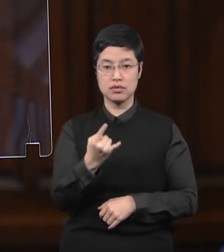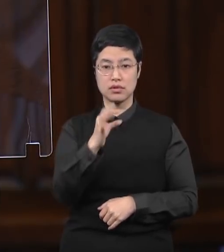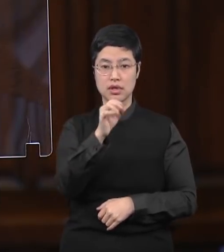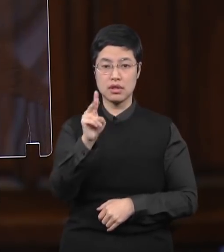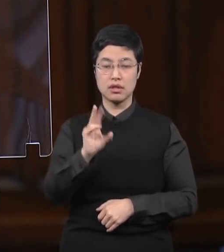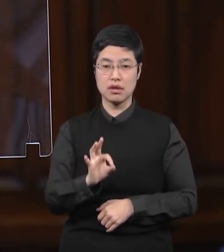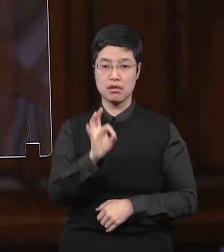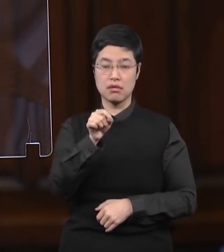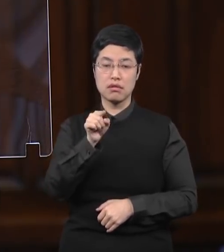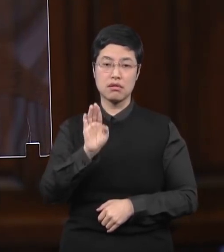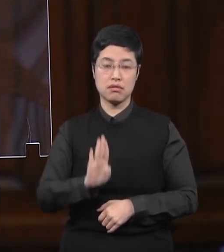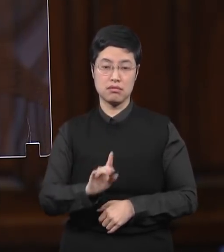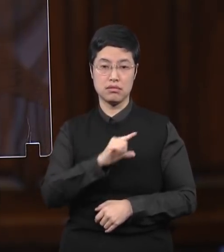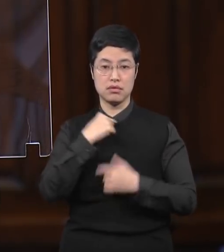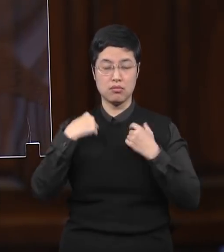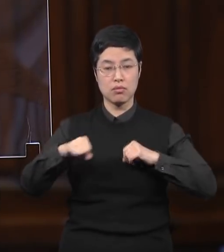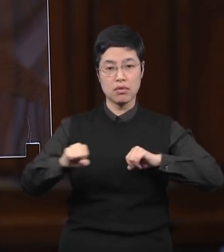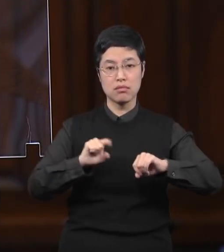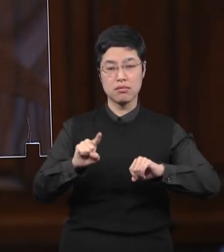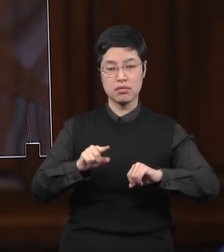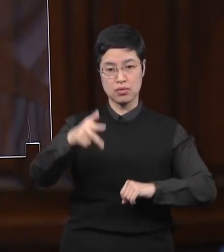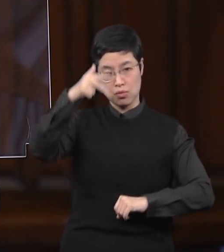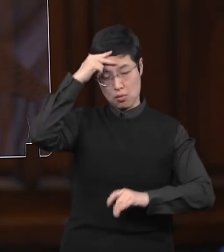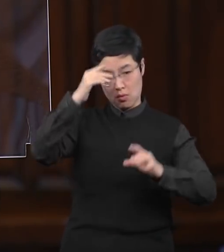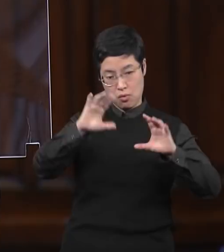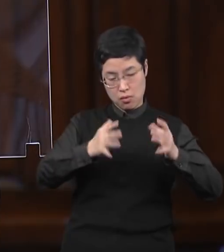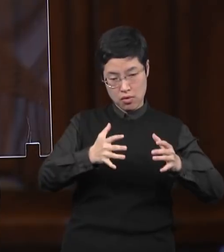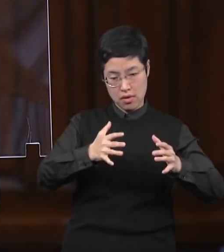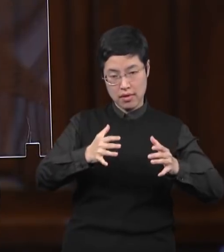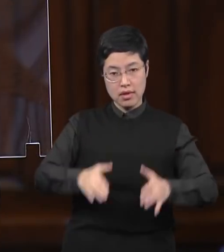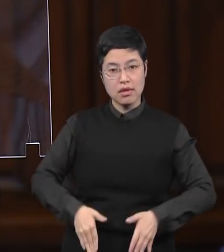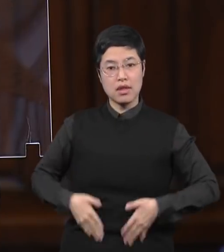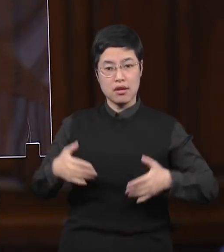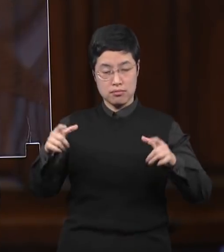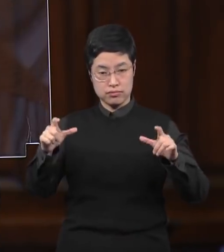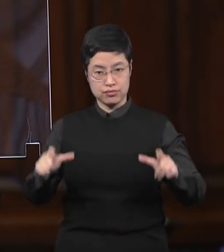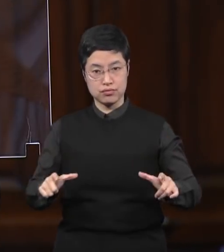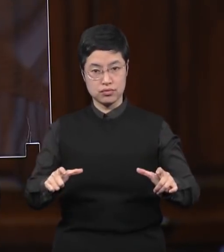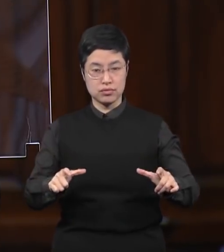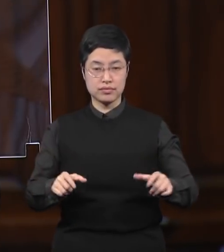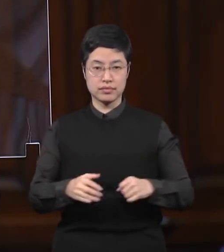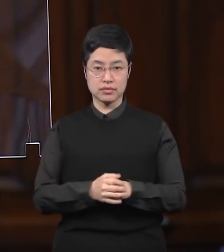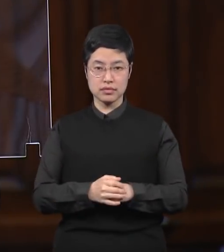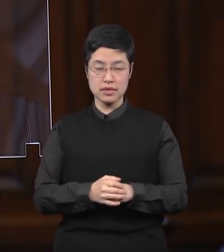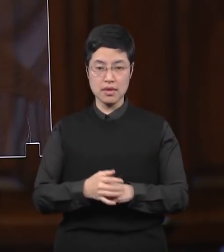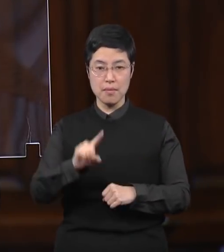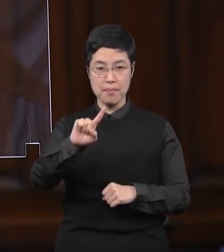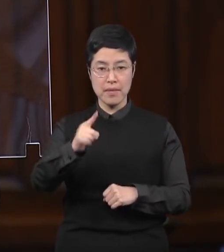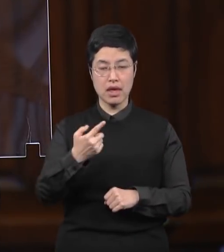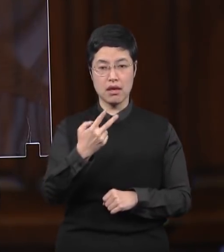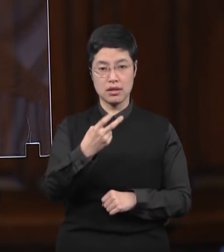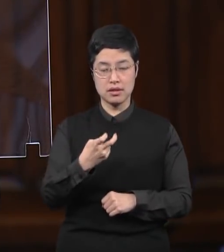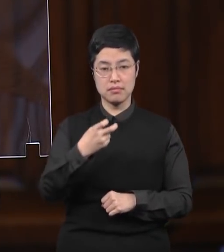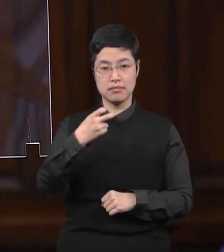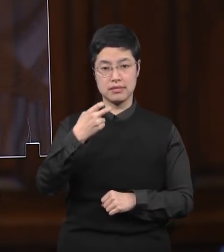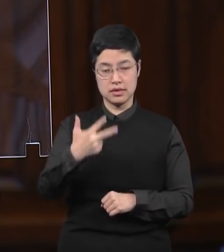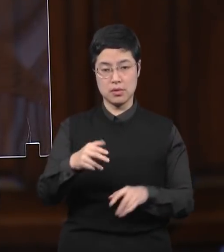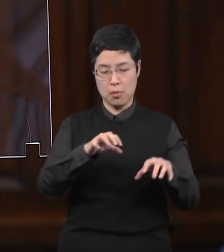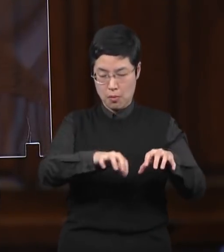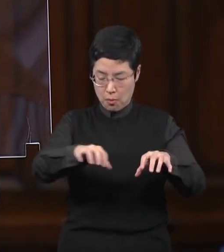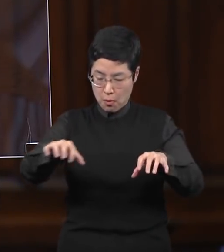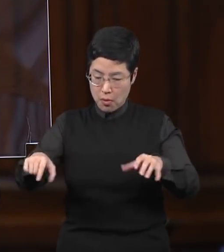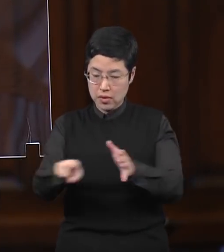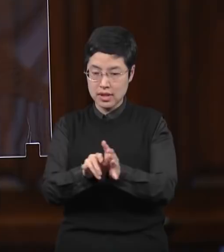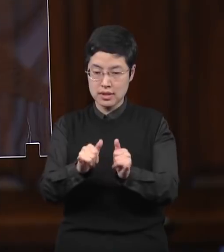산재되어 있는 127개 교우촌 신자들을 매년 7천리길을